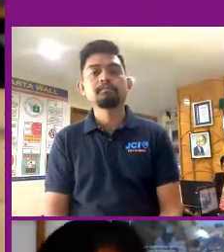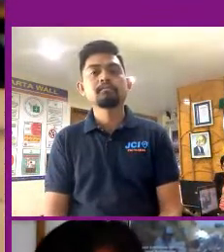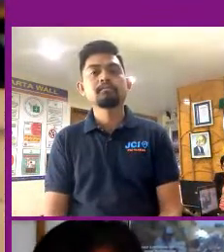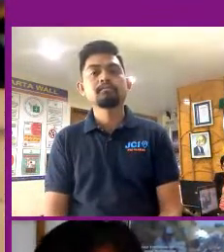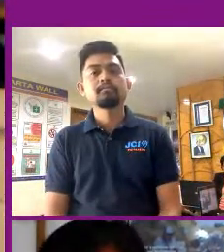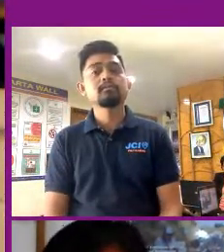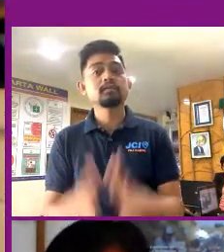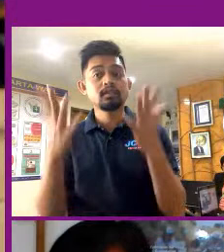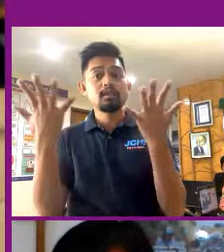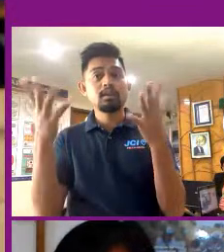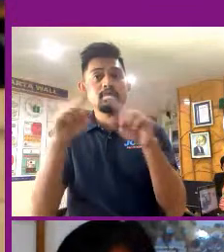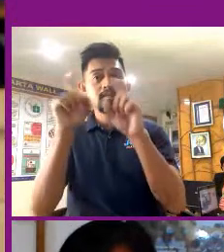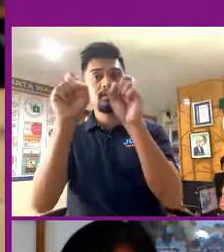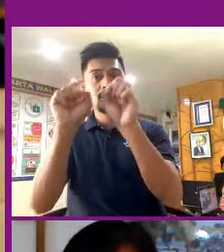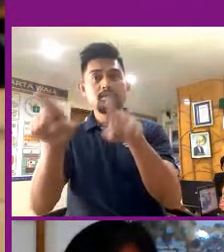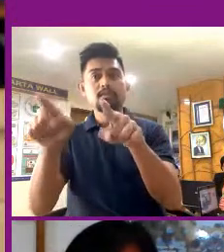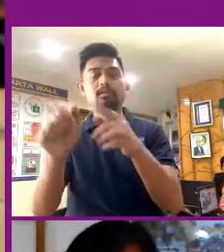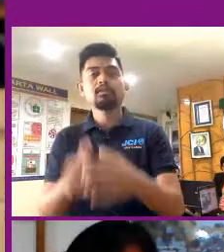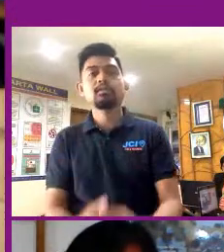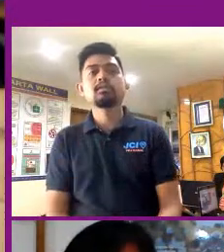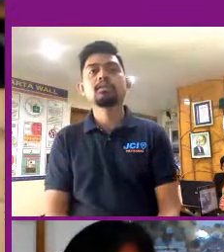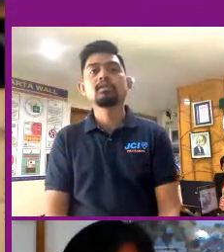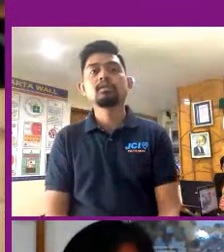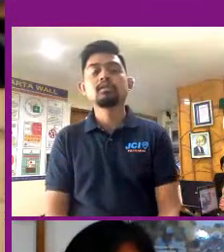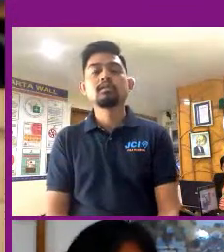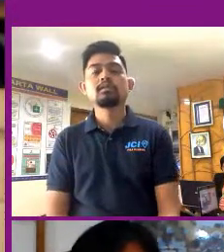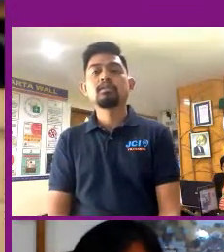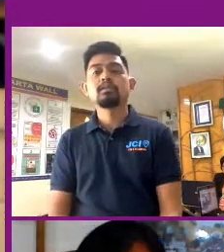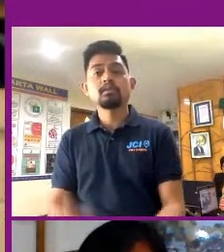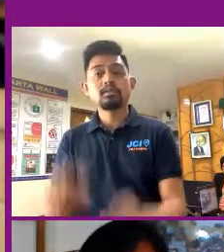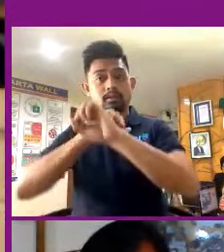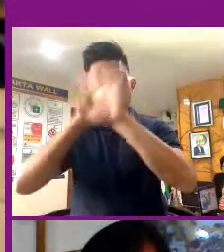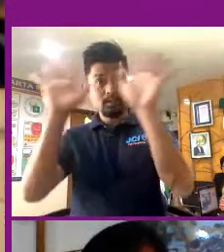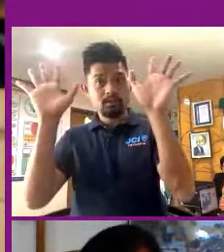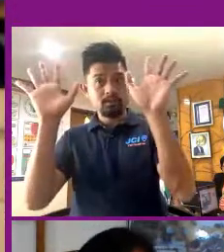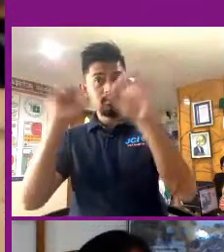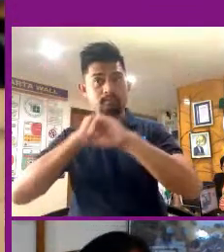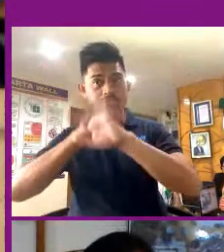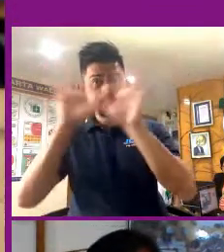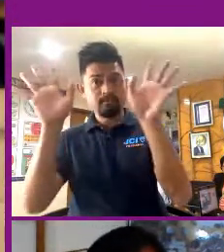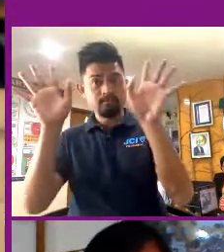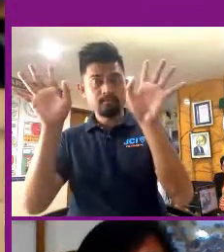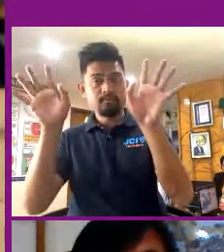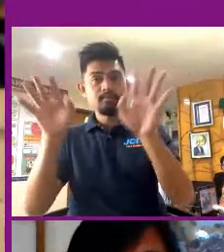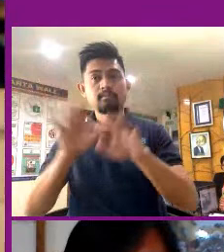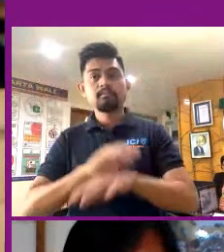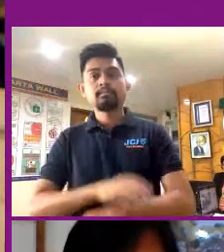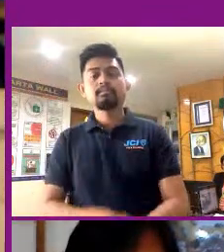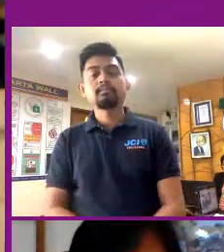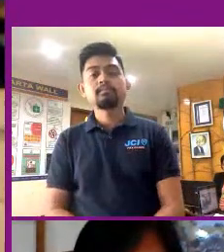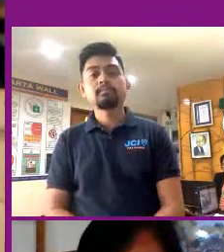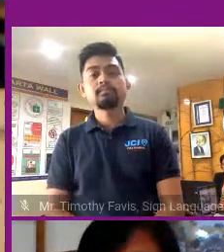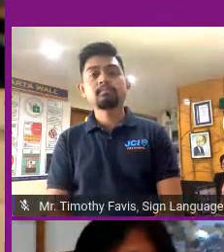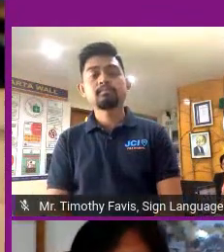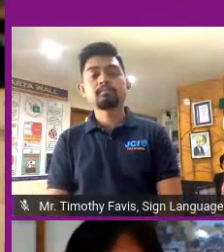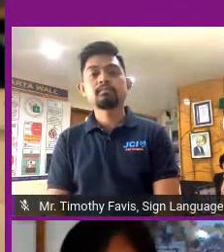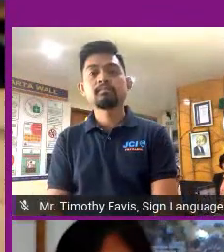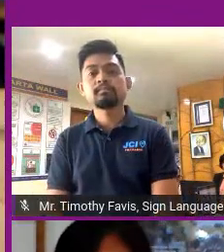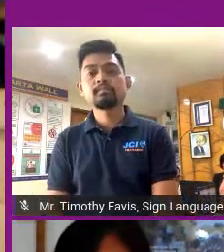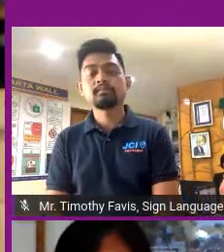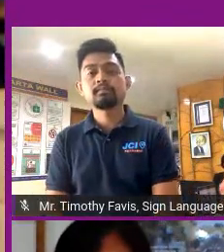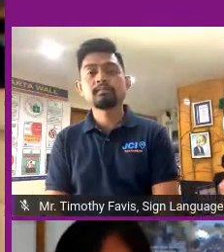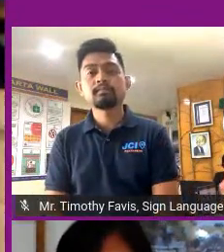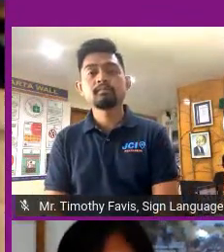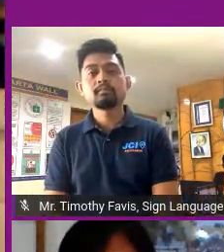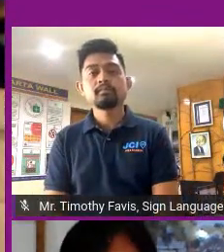wala na po ba kayong mga questions and opinions? May clarifications po ba tayo mga viewers? Pwede naman mga topics